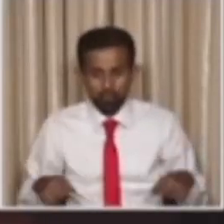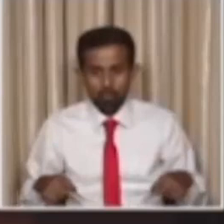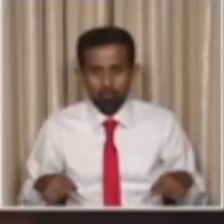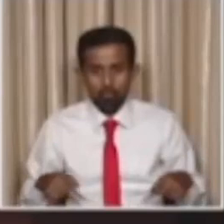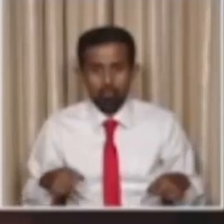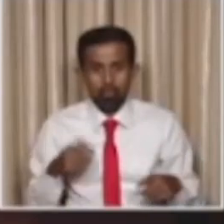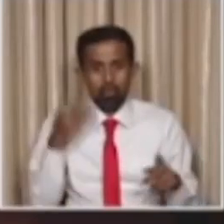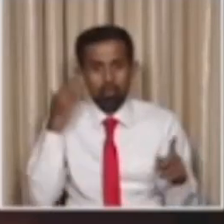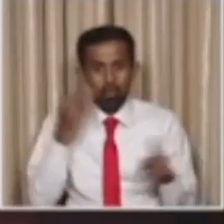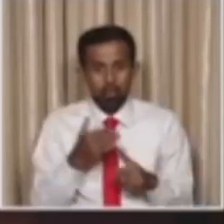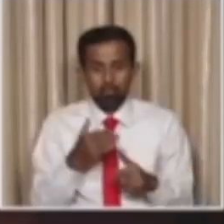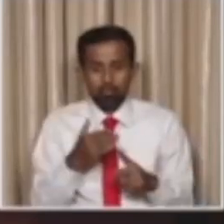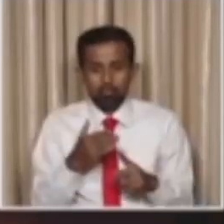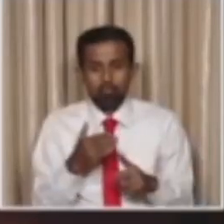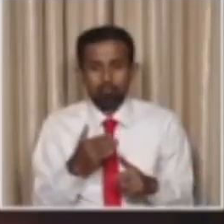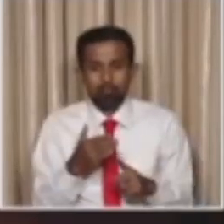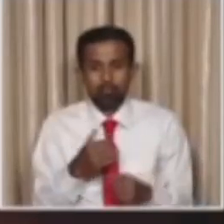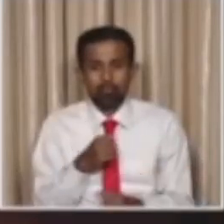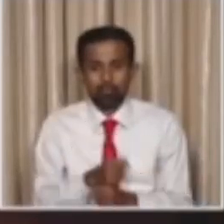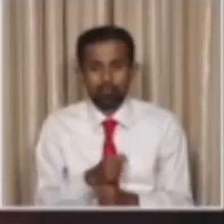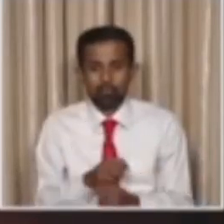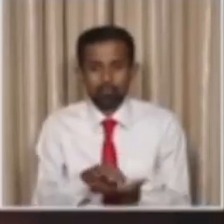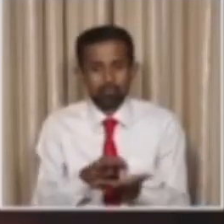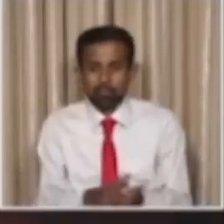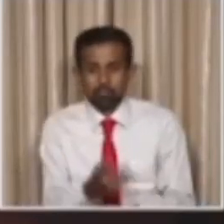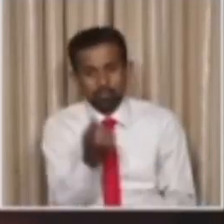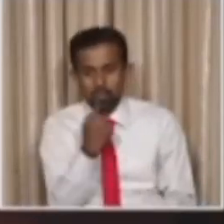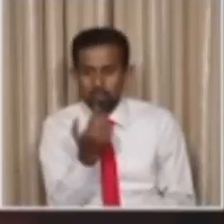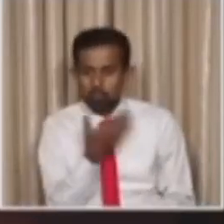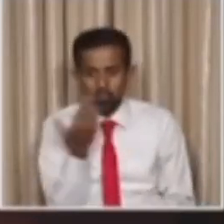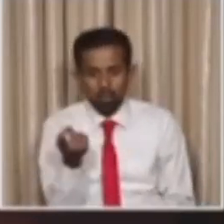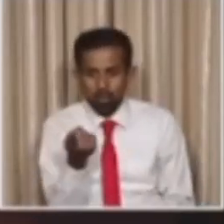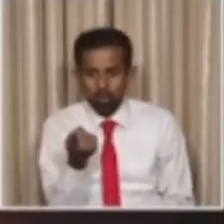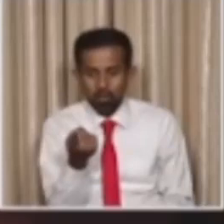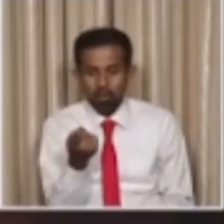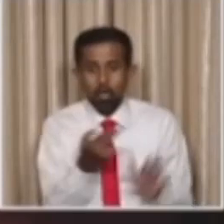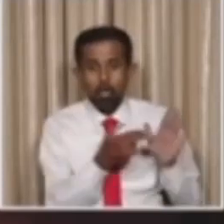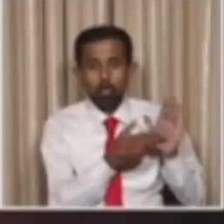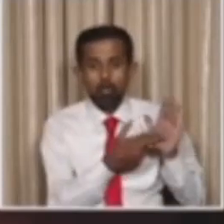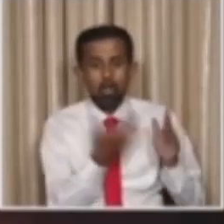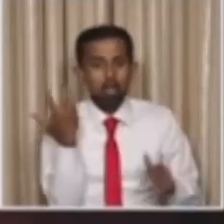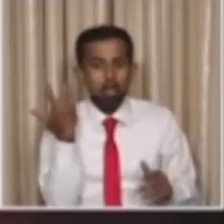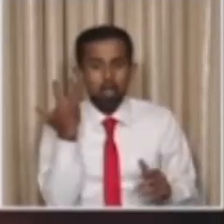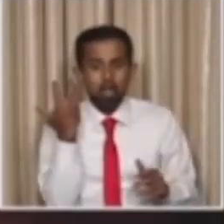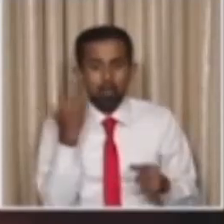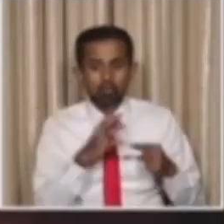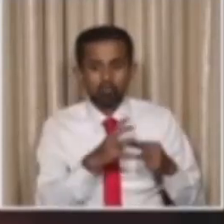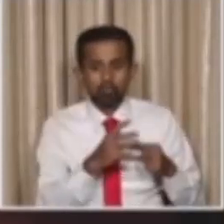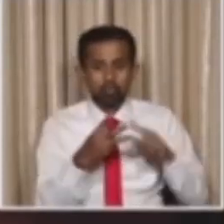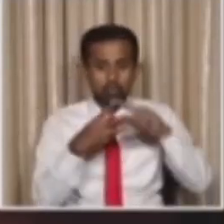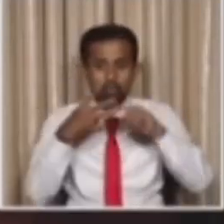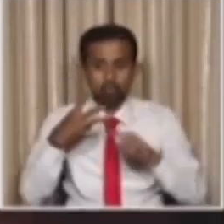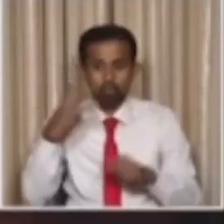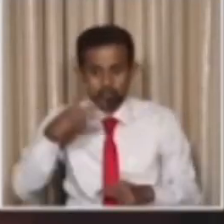පදනම් කේන්ද්‍ර කරගෙන බවට රජයට සහතික වන්න පුළුවන්. නොරොච්චෝලේ ගල්ලංගුරු බලාගාරයේ තුන්වැනි විදුලි